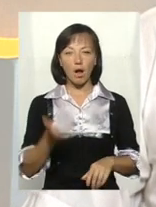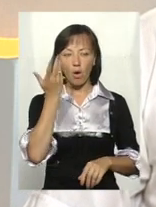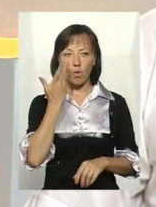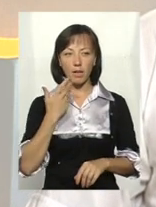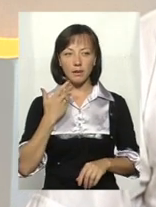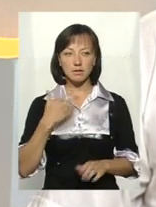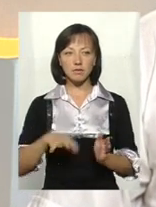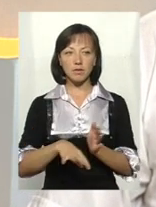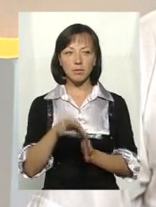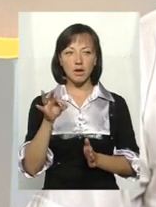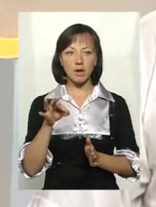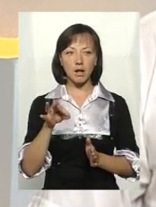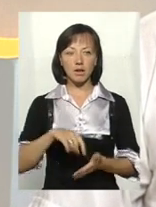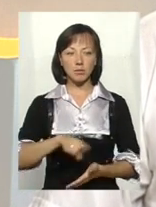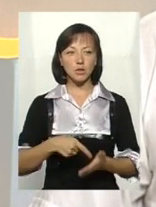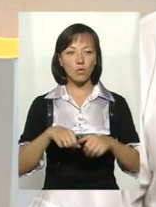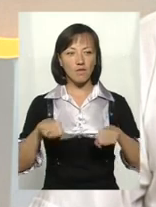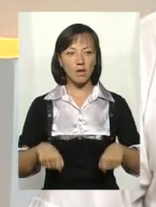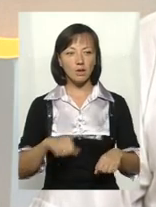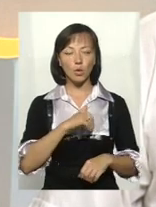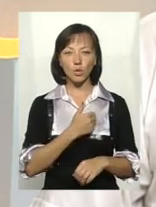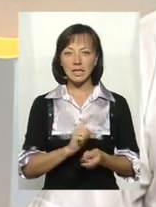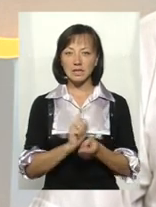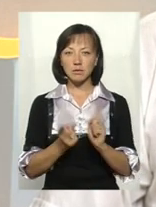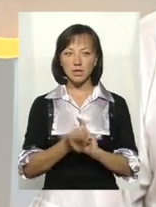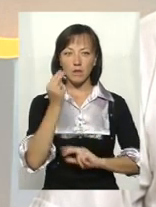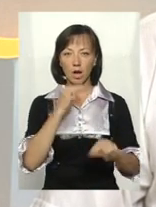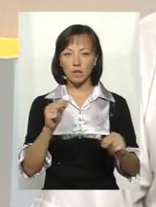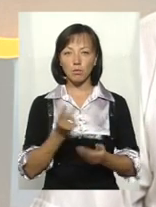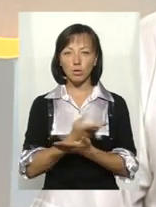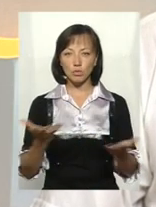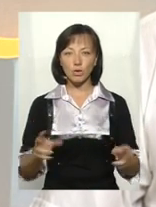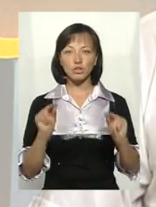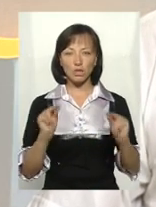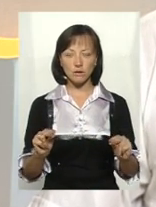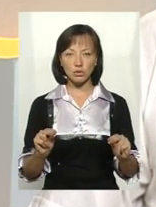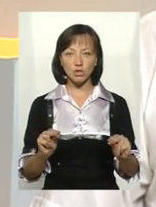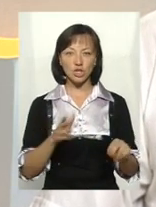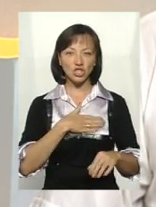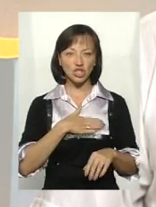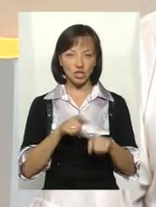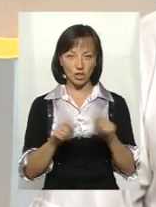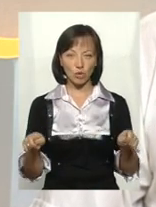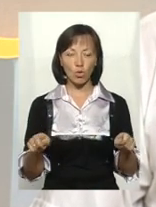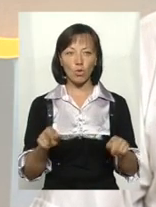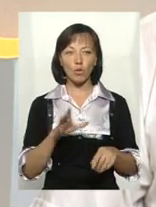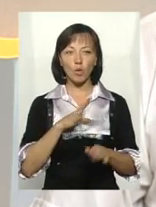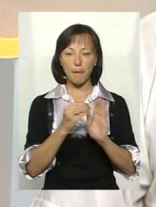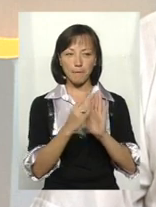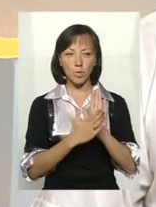вибирали міську владу, ми хотіли зміни на краще. Прозоро, чесно, щиро. Що мені сподобалось, були